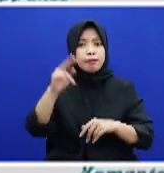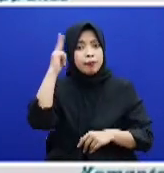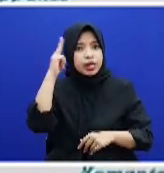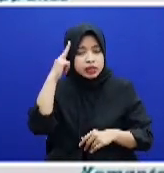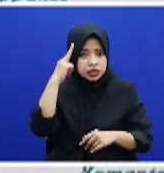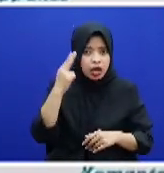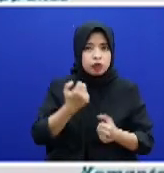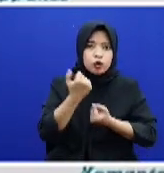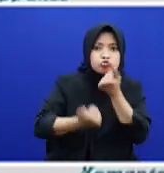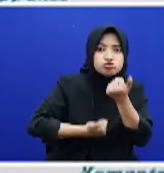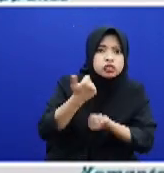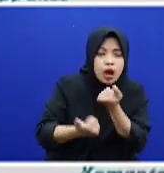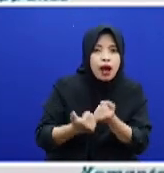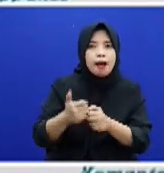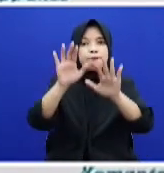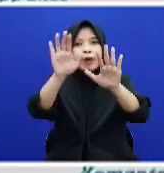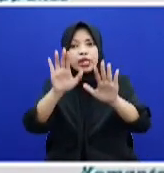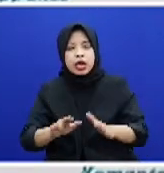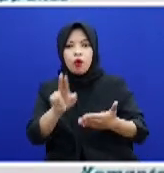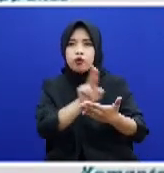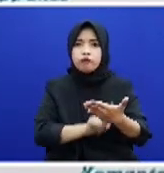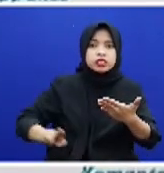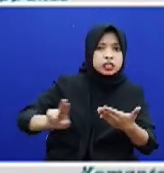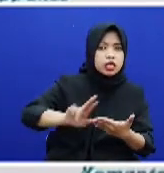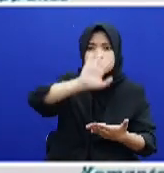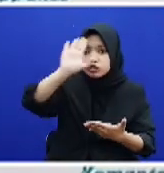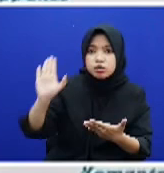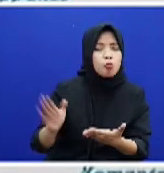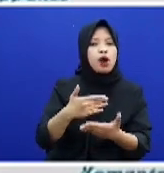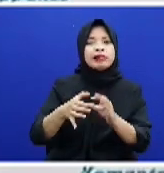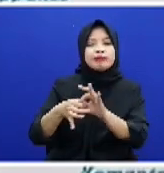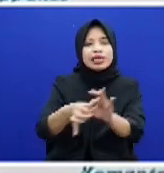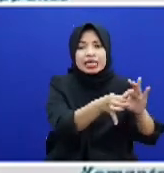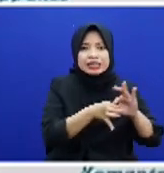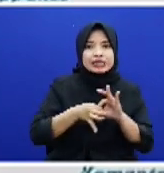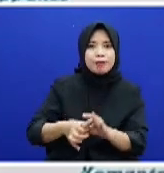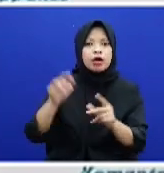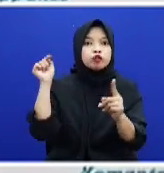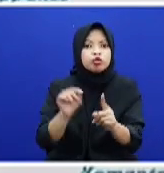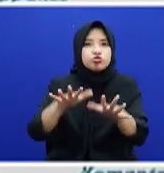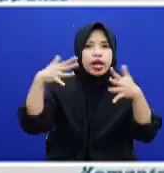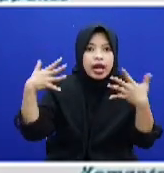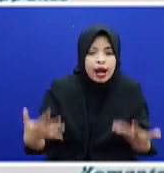dunia usaha, media, universitas, semuanya harus bekerja bersama untuk